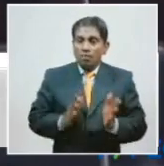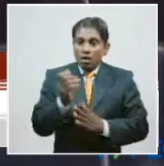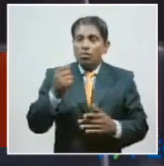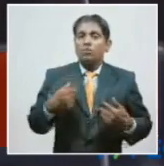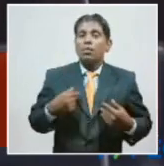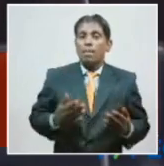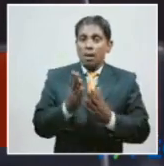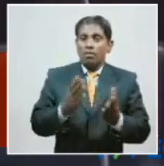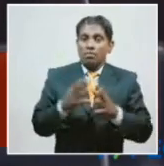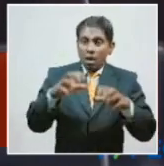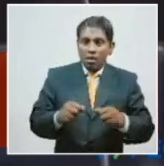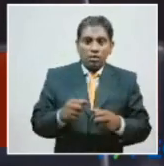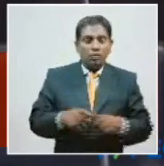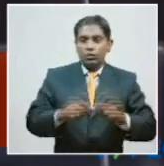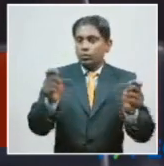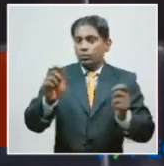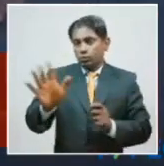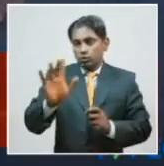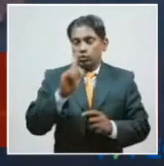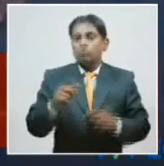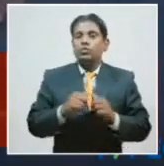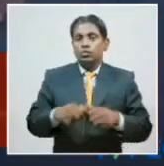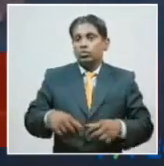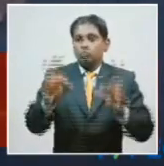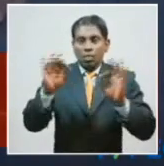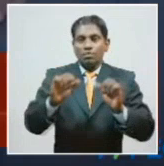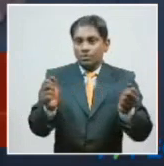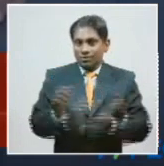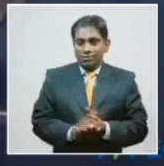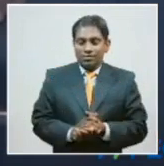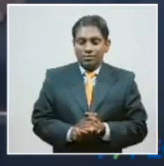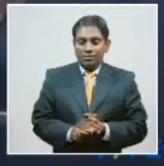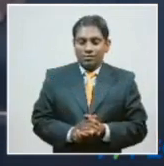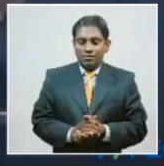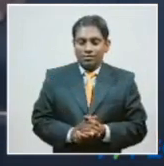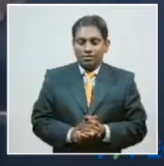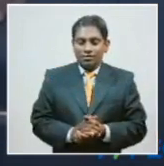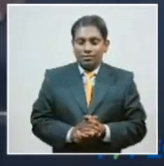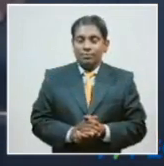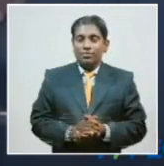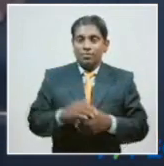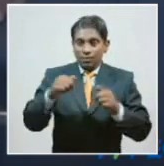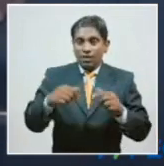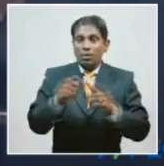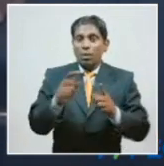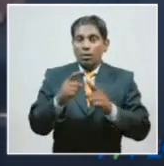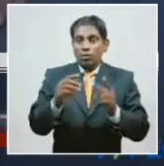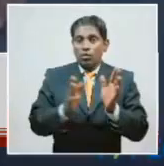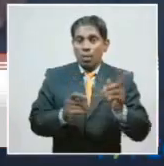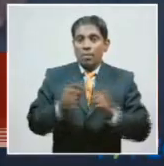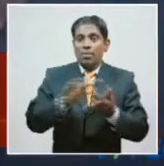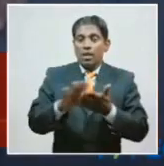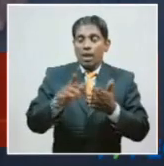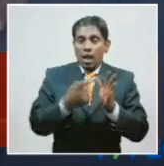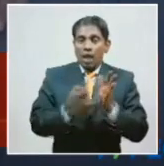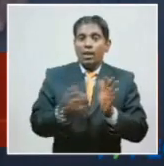කොටසක් මීට වඩා බරපතල දේවල් මේ පාර්ලිමේන්තුව ඇතුළේ වෙලා තියෙනවා ඊයේ ටෝච් කනල්ලා පාර්ලිමේන්තුවේ සිද්ධවිච්ච හානිය කාට හෝ ජීවිතයකට දේපලකට හෝ